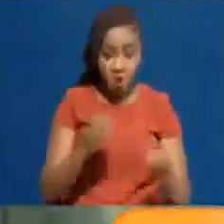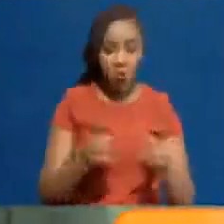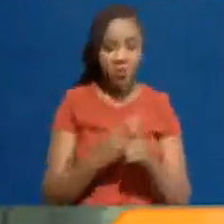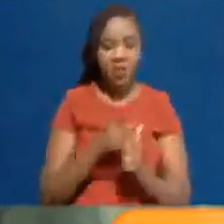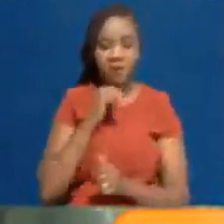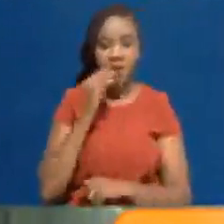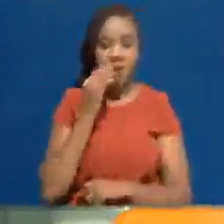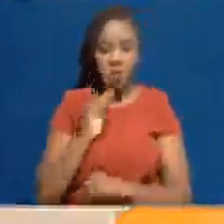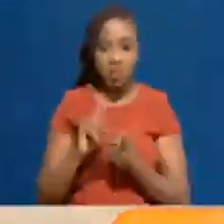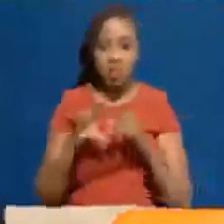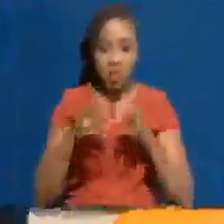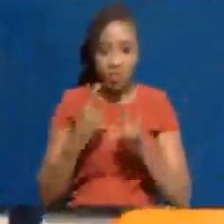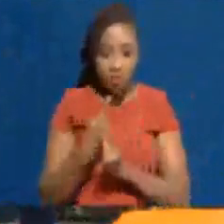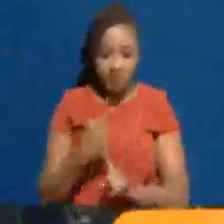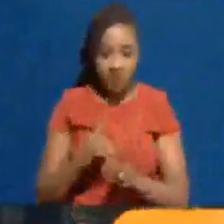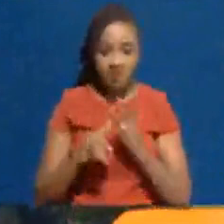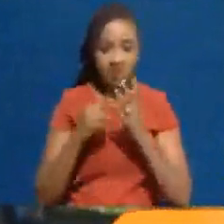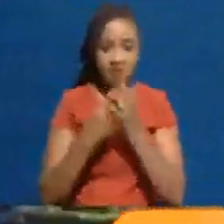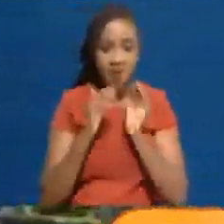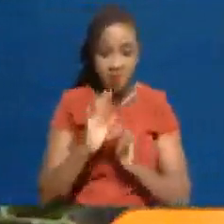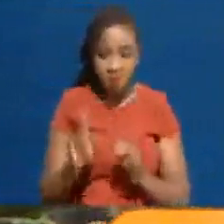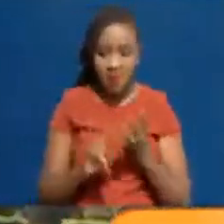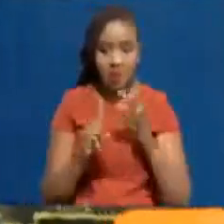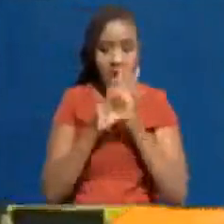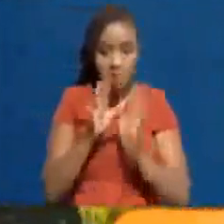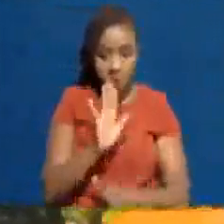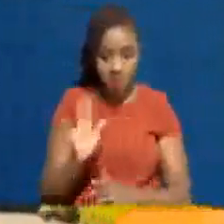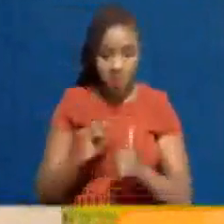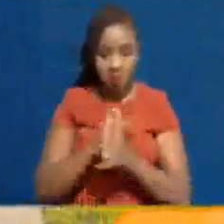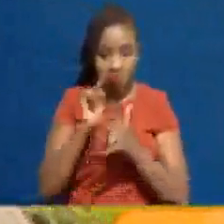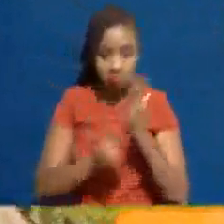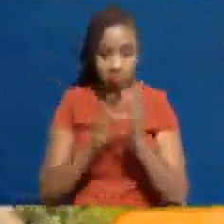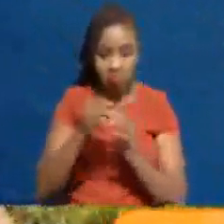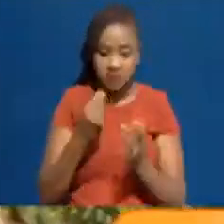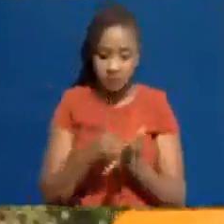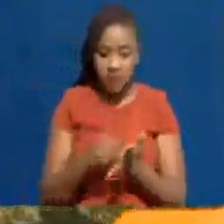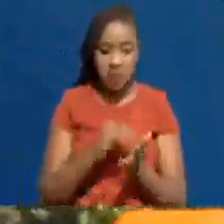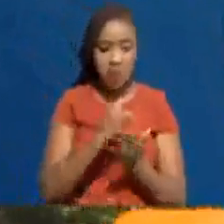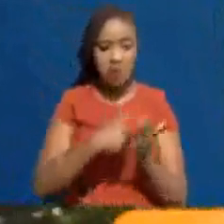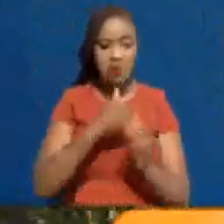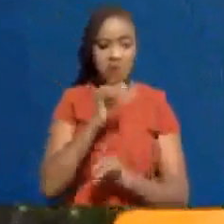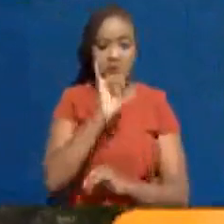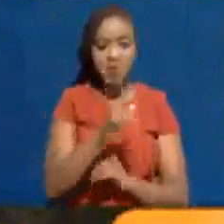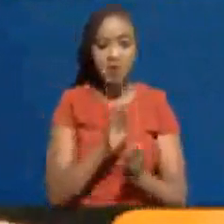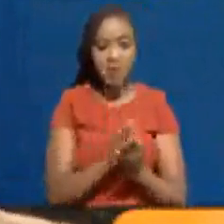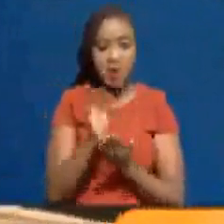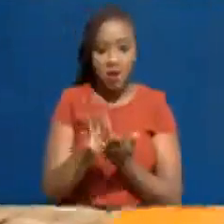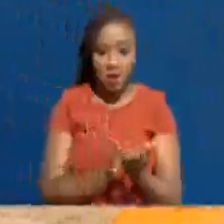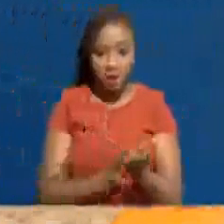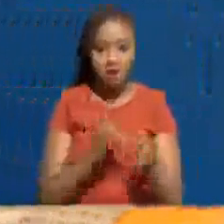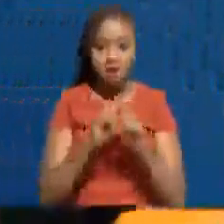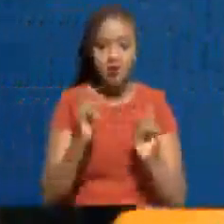opar kampuni husa w nani wake wa karibu na hata maw wake weta pesa hizo kwenye akaunti mwisho mwa agosti